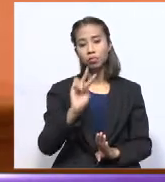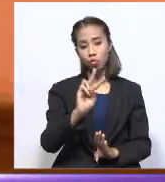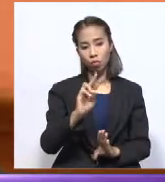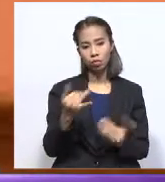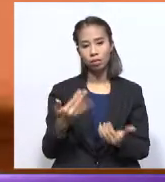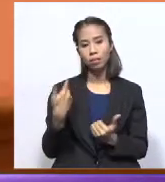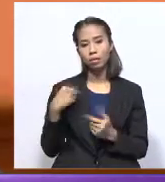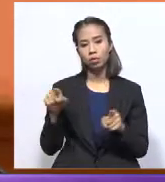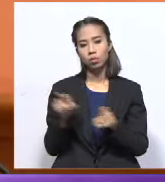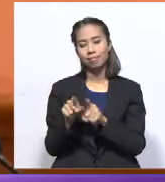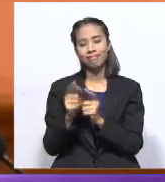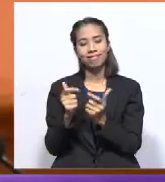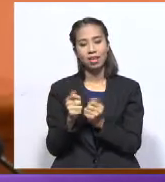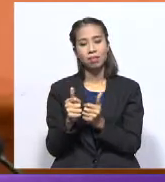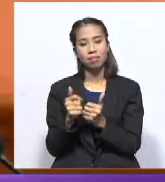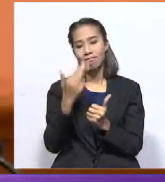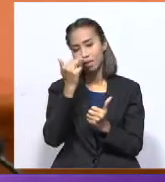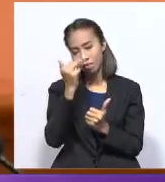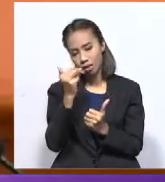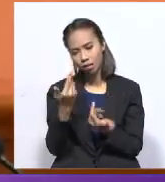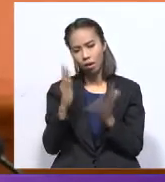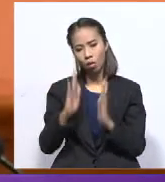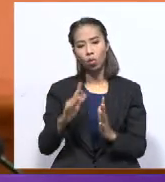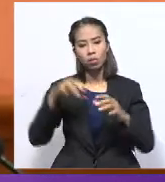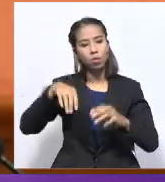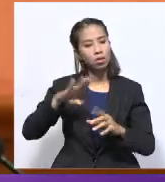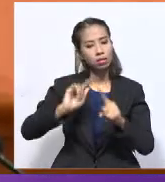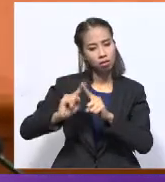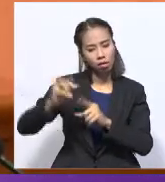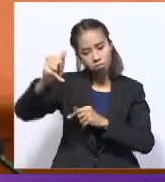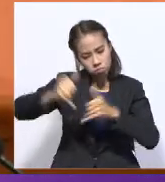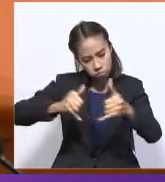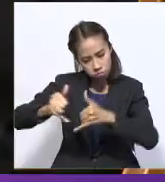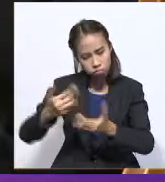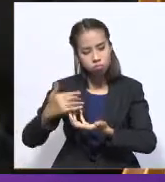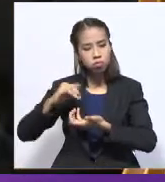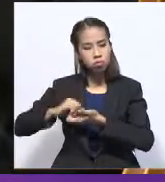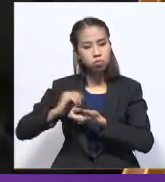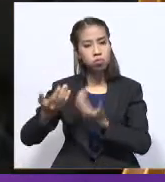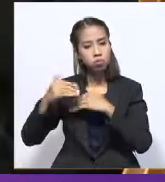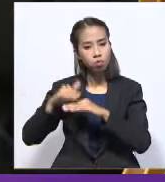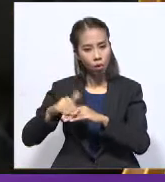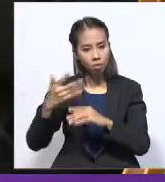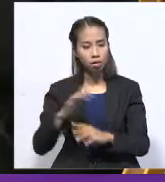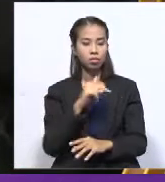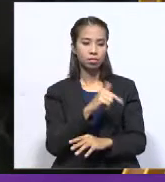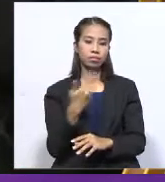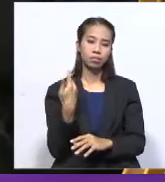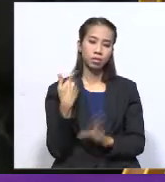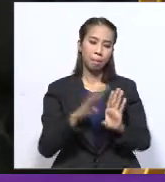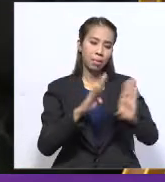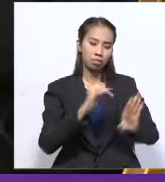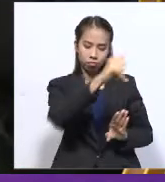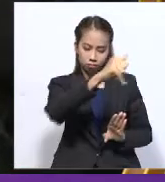แรกก็คือรายการเกมโชว์ที่จะให้ผู้ประกอบการเข้ามามีส่วนร่วมพร้อมเปิดให้แรงงานที่ขึ้นทะเบียนจัดหางานเข้ามาแข่งขันเพื่อห